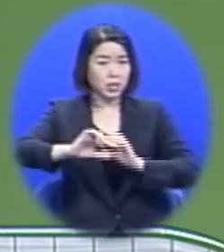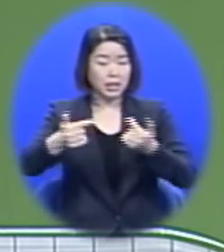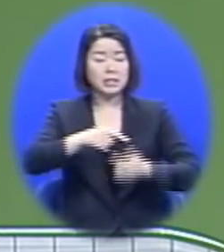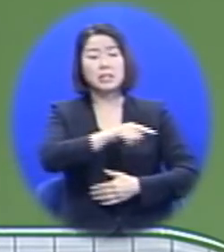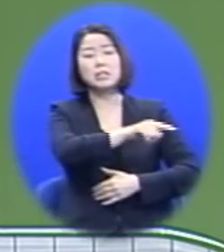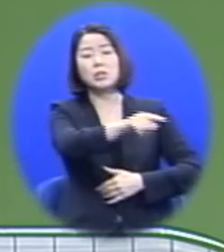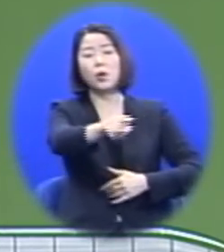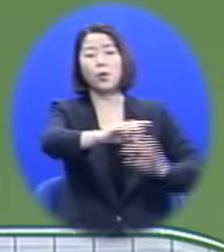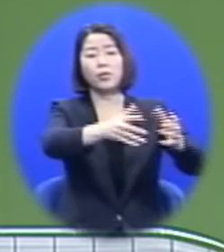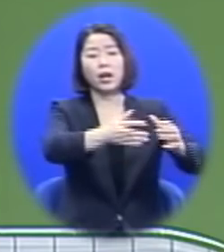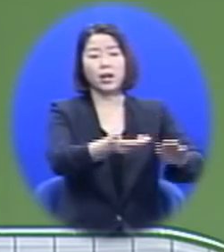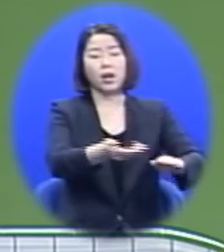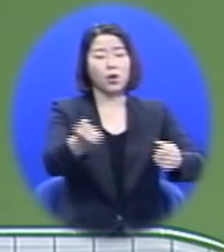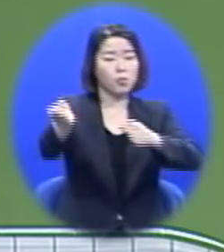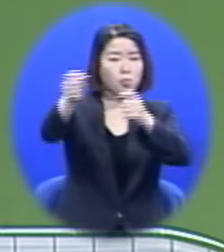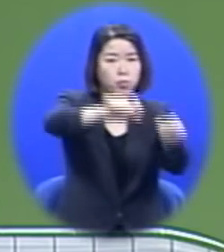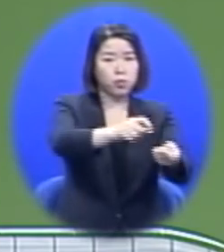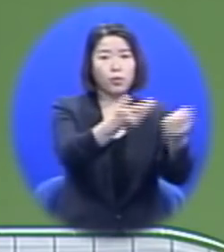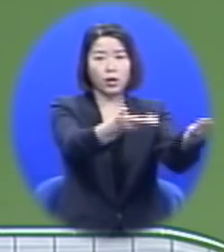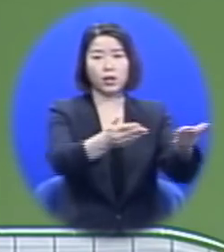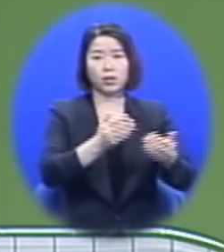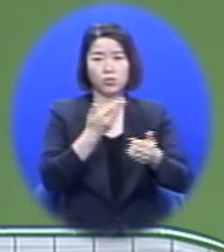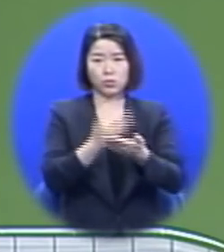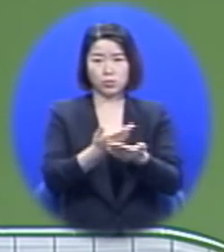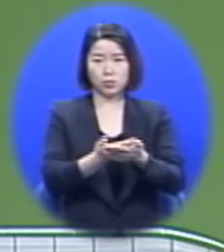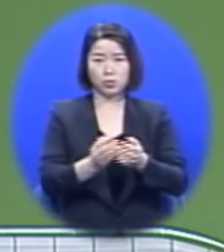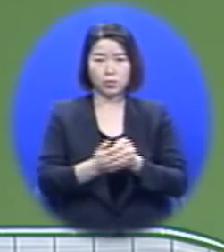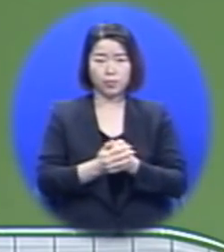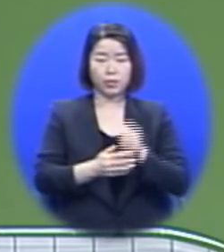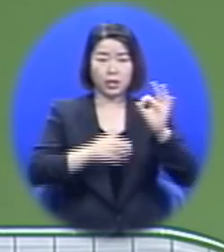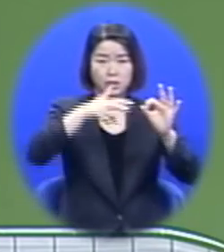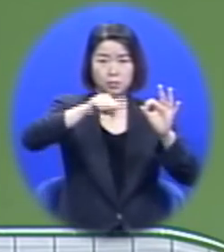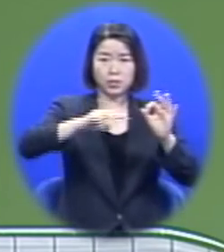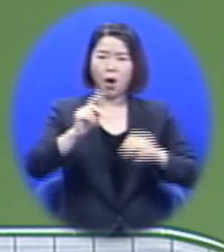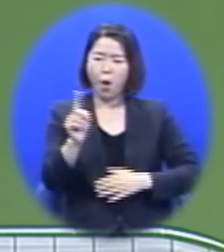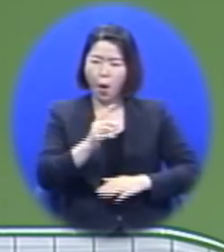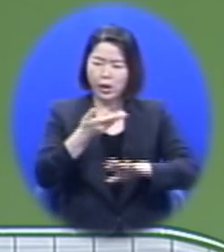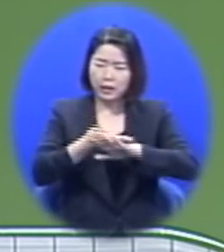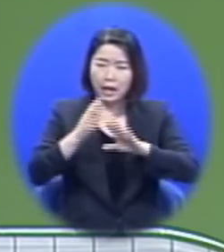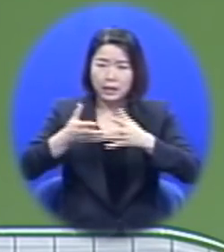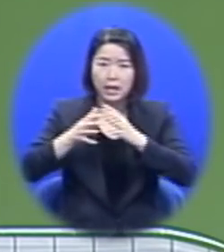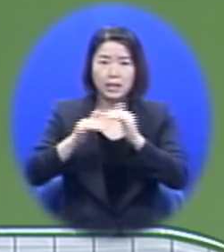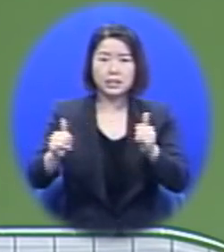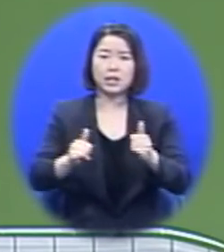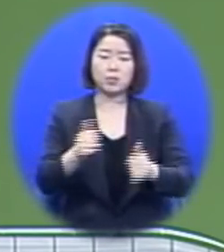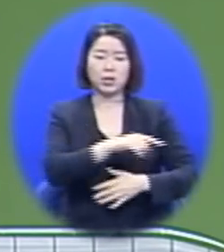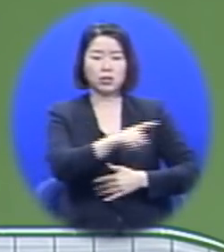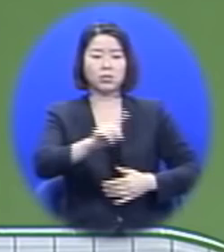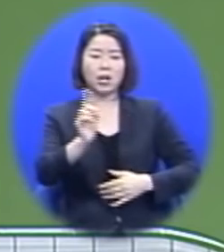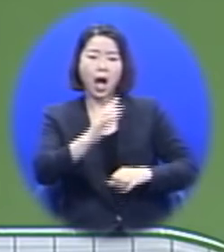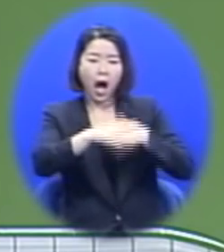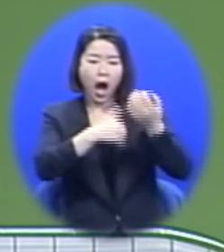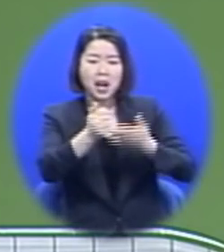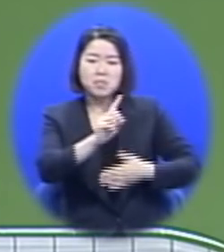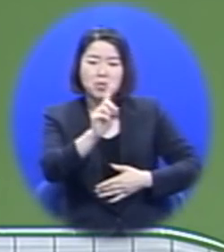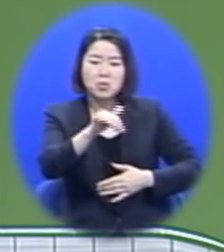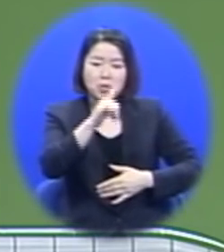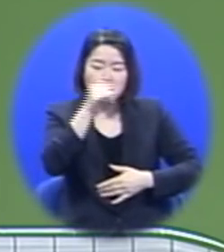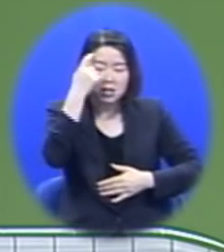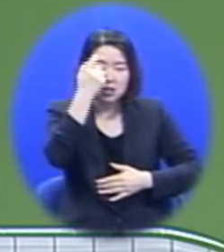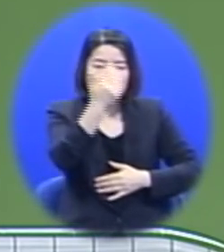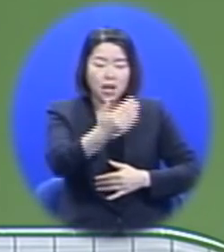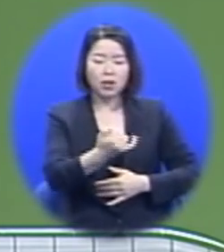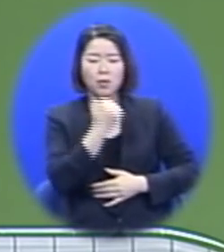위에 쏟아부어 주십시오. 10절에 어찌 이방인들이 그들의 하나님이 어디 있느냐 하면서 비웃게